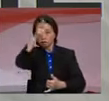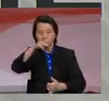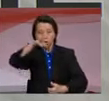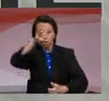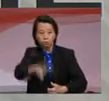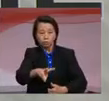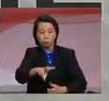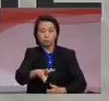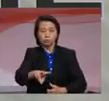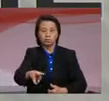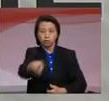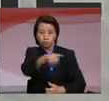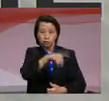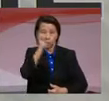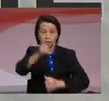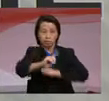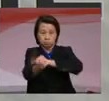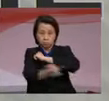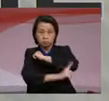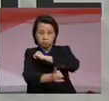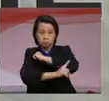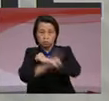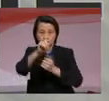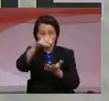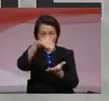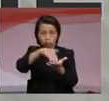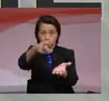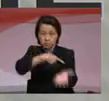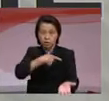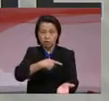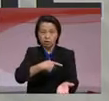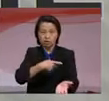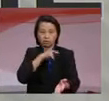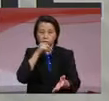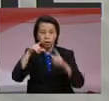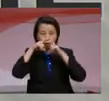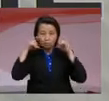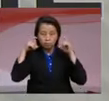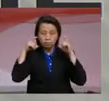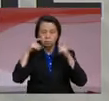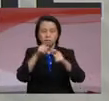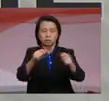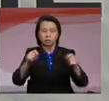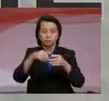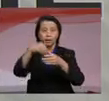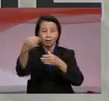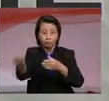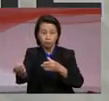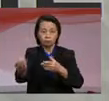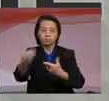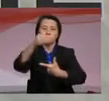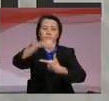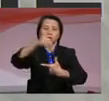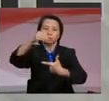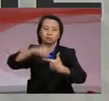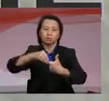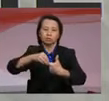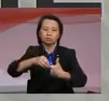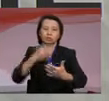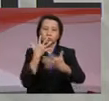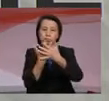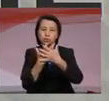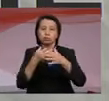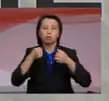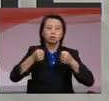akan mengenakan denda RM1,000 kepada mereka yang tak pakai di tempat awam ataupun